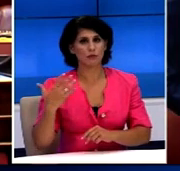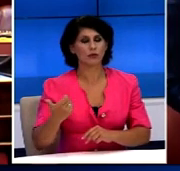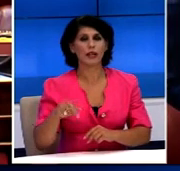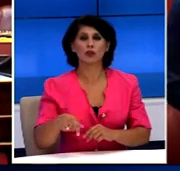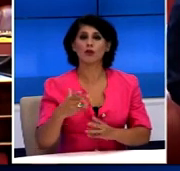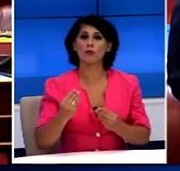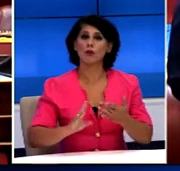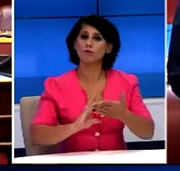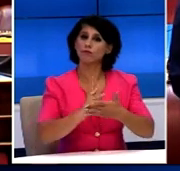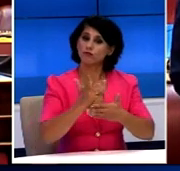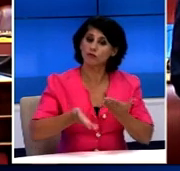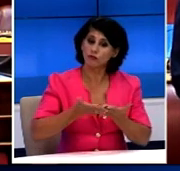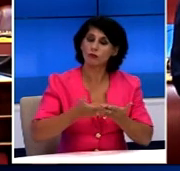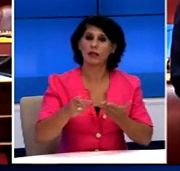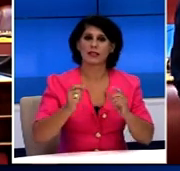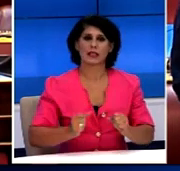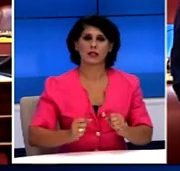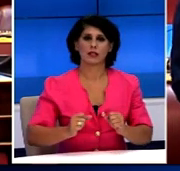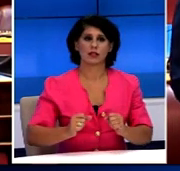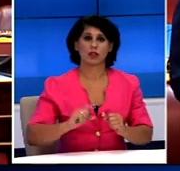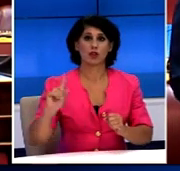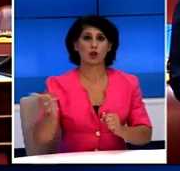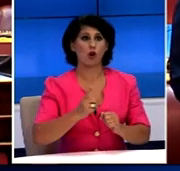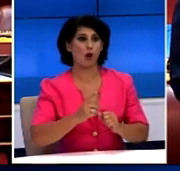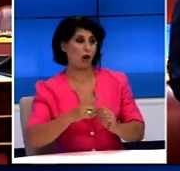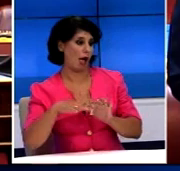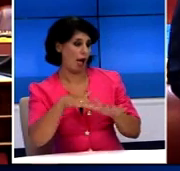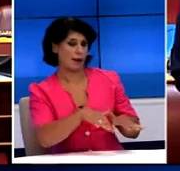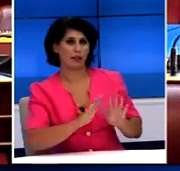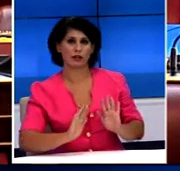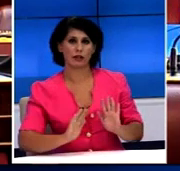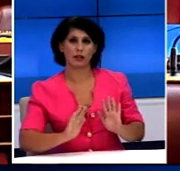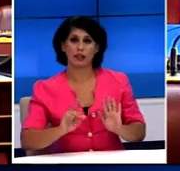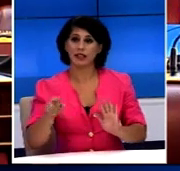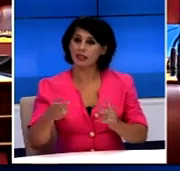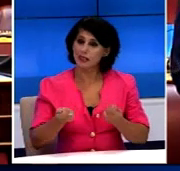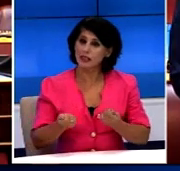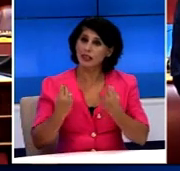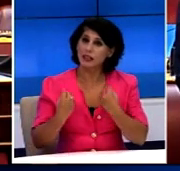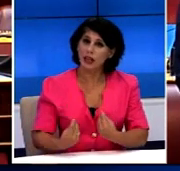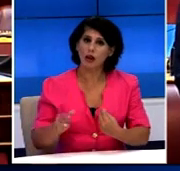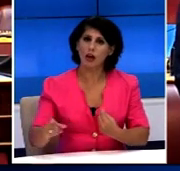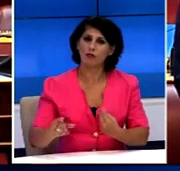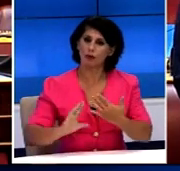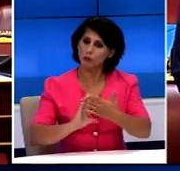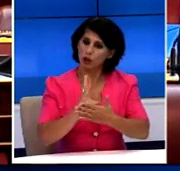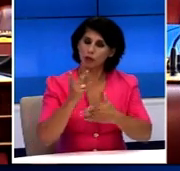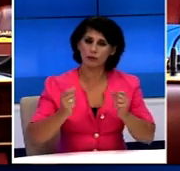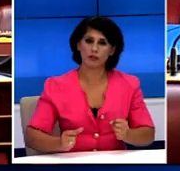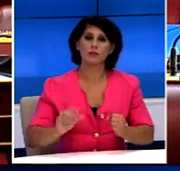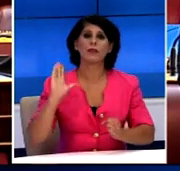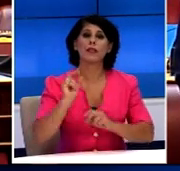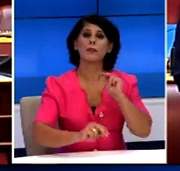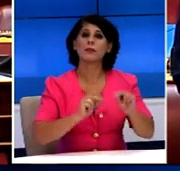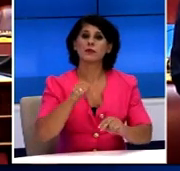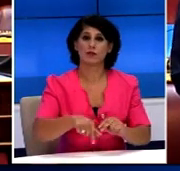τόσο επικοδομητική στάση και όχι σε όλα απέναντι. Και σας κάνει καλό που κρατάμε αυτή την επικοδομητική στάση και δεν υπερψηφίζουμε